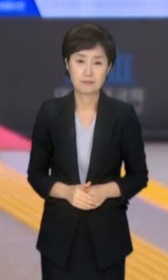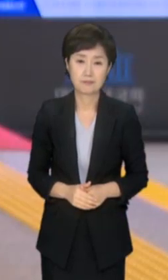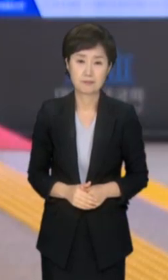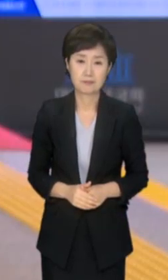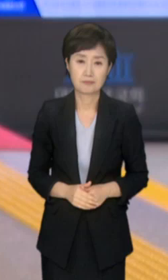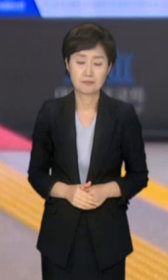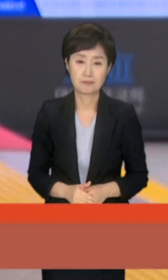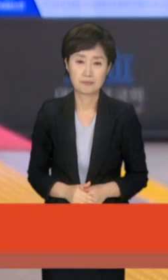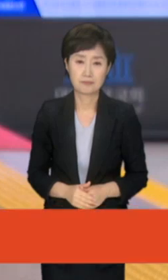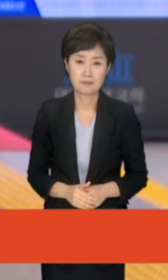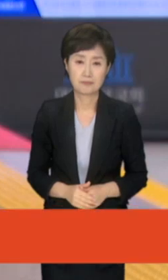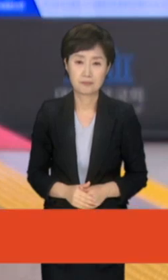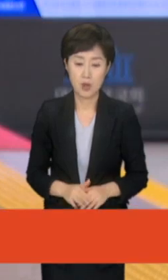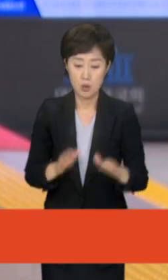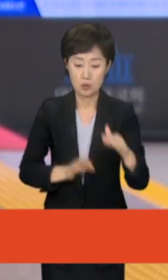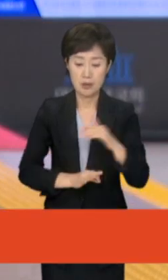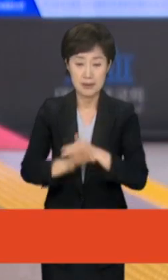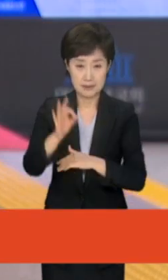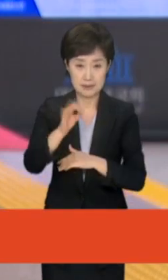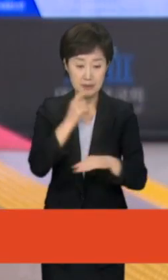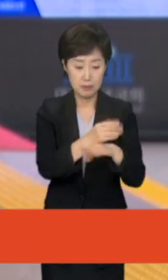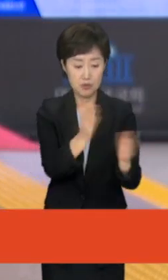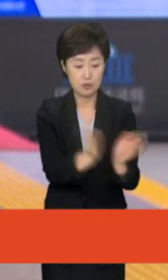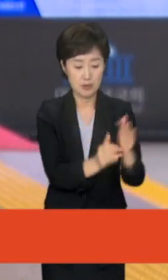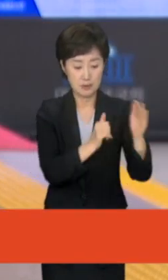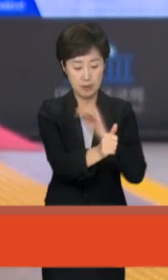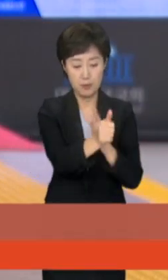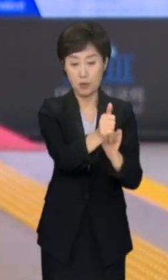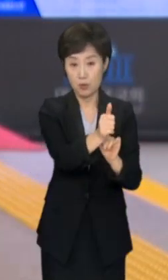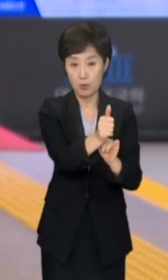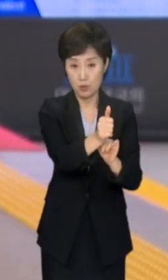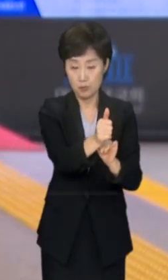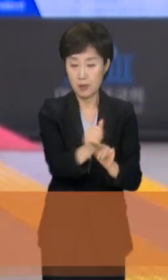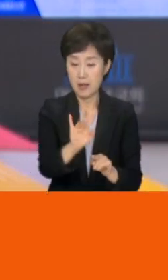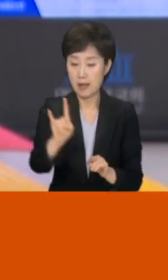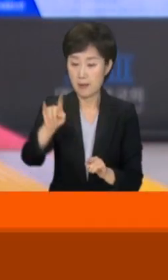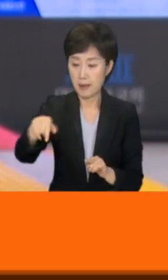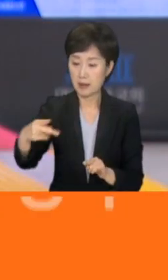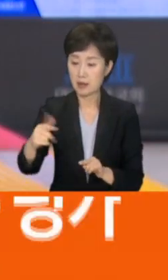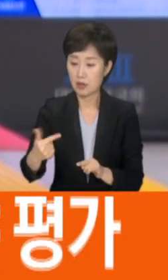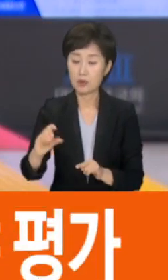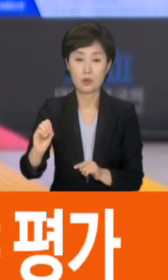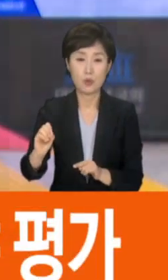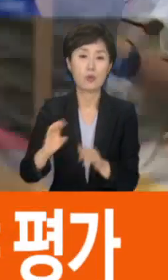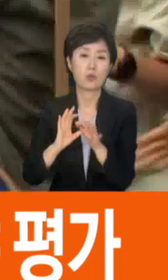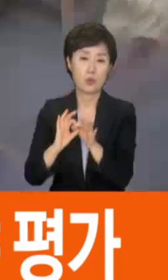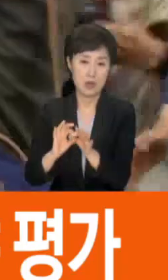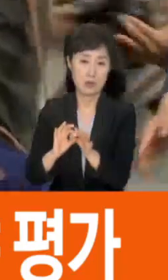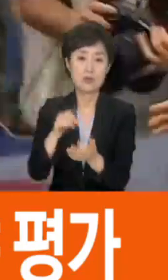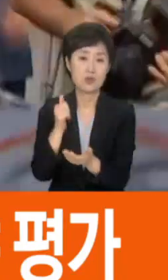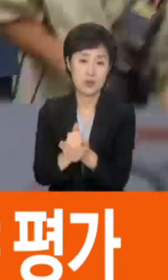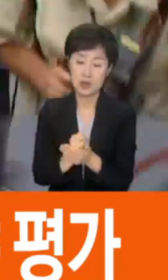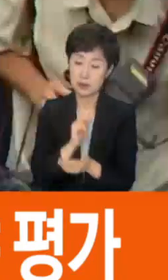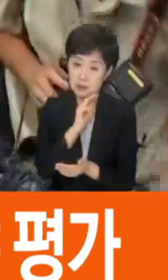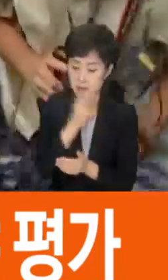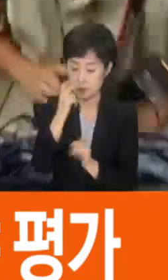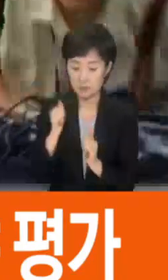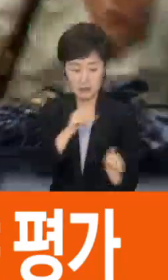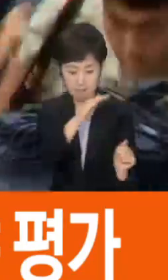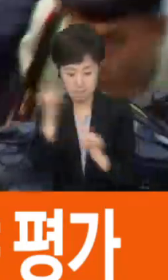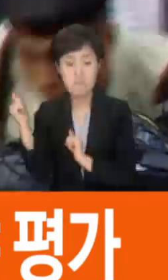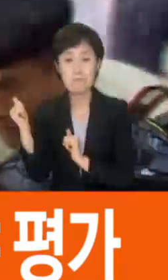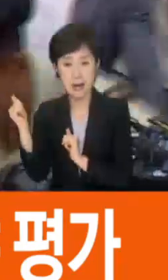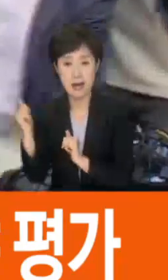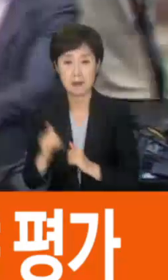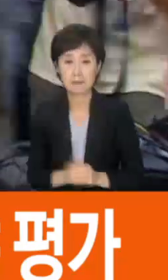네, 전해드리고 있는 것처럼 오늘 오전 더불어민주당 이재명 대표가 백현동 개발 특혜 의혹과 관련해 서울중앙지검에